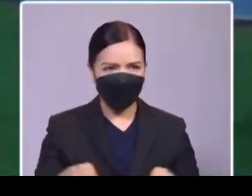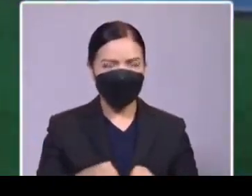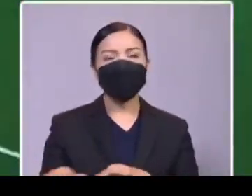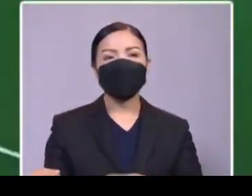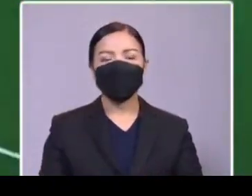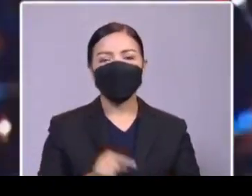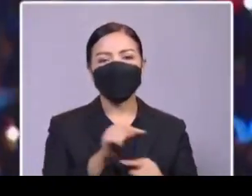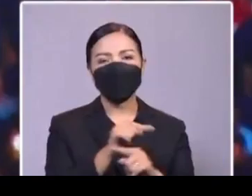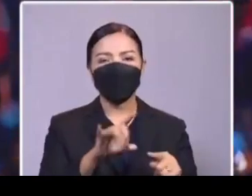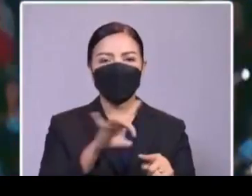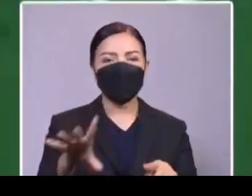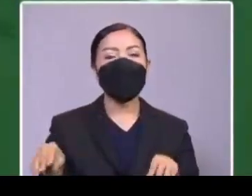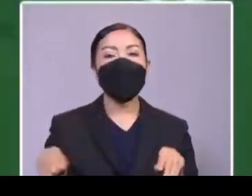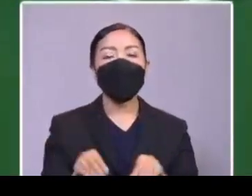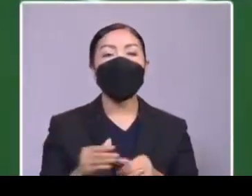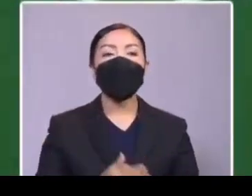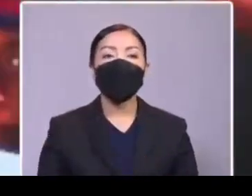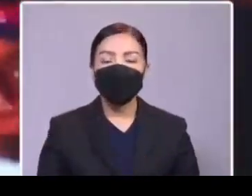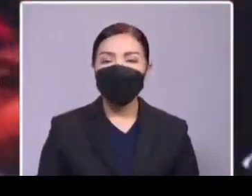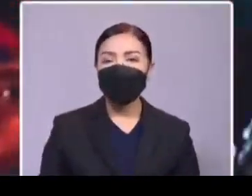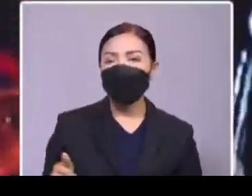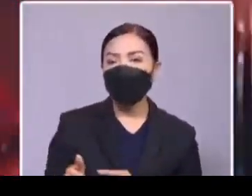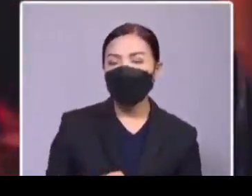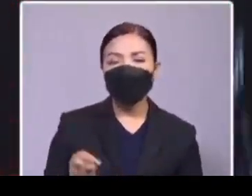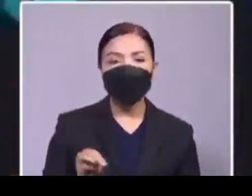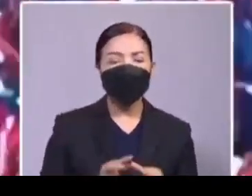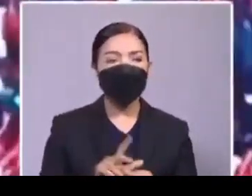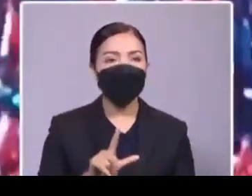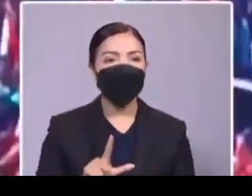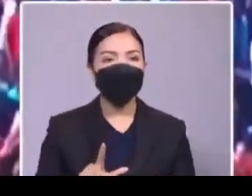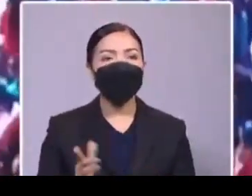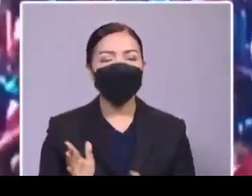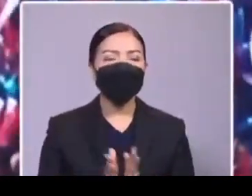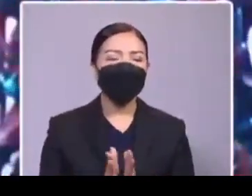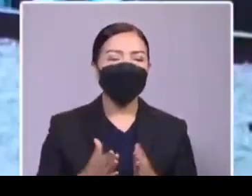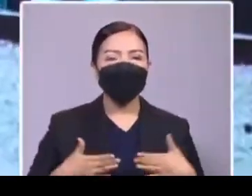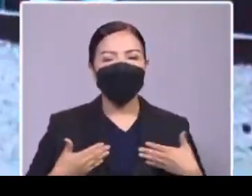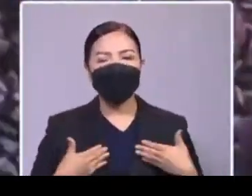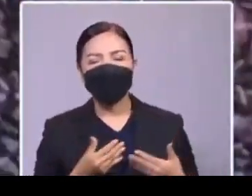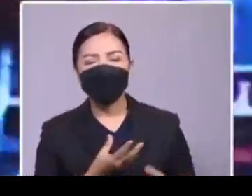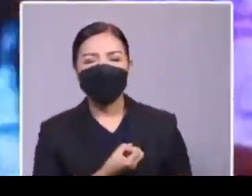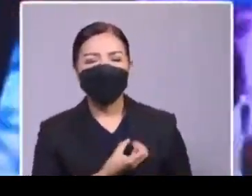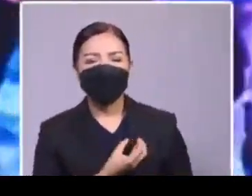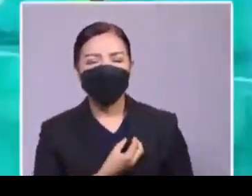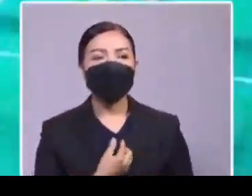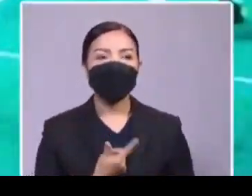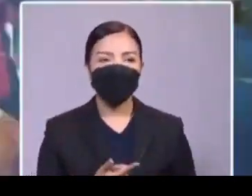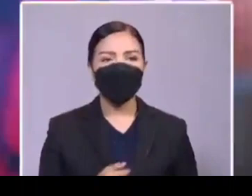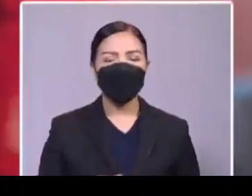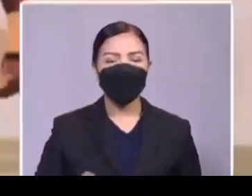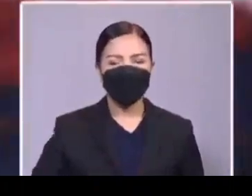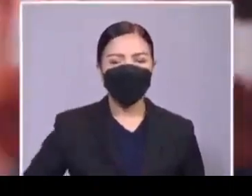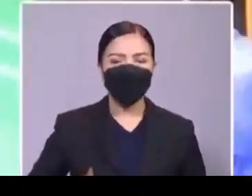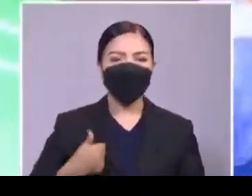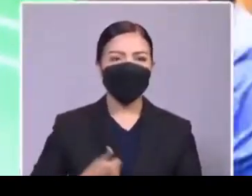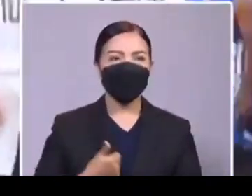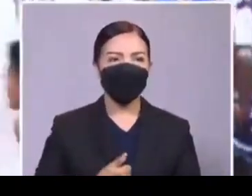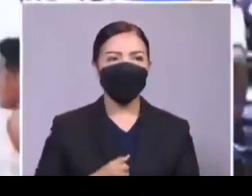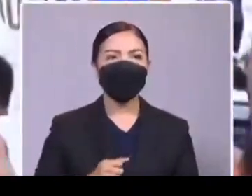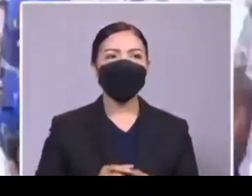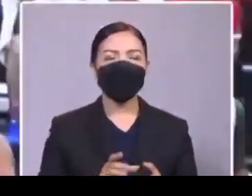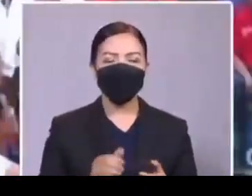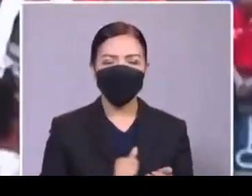ร้อม 100% แล้วส่วนมูนีอุนมากุเทศก็รู้สึกตื่นเต้นและดีใจเช่นกันที่กัมพูชาจะเป็นเจ้าภาพซีเกมครั้งแร